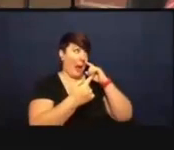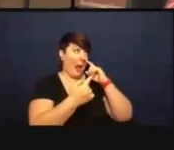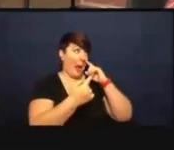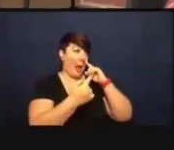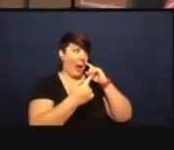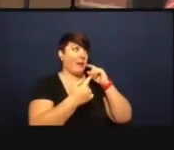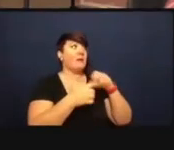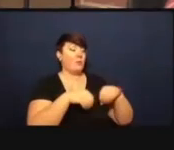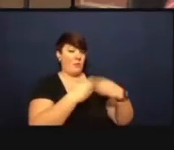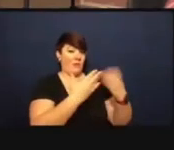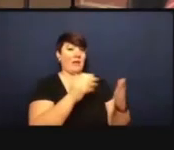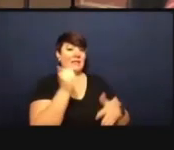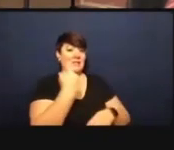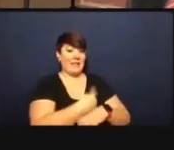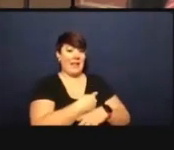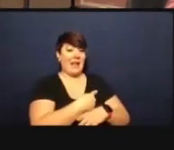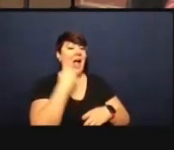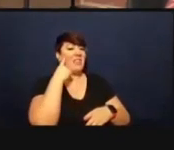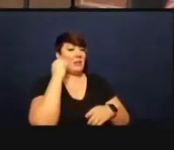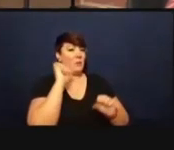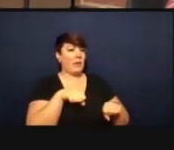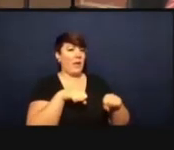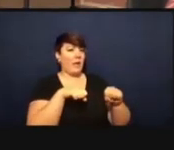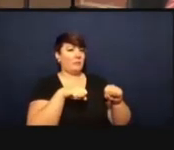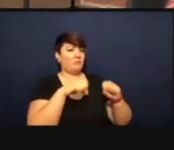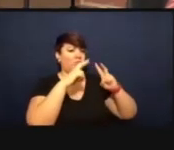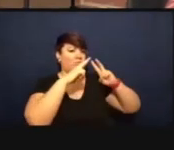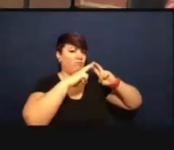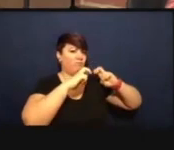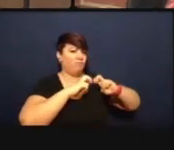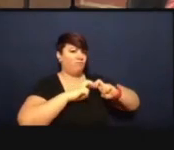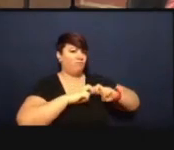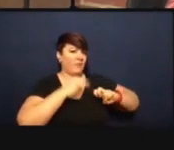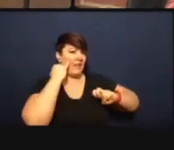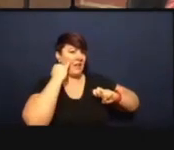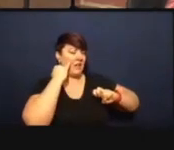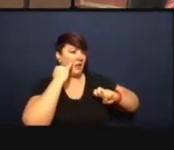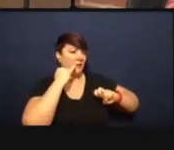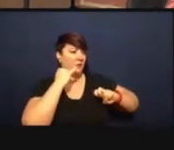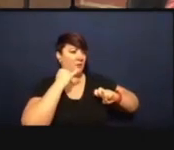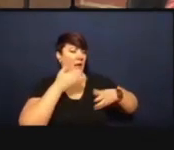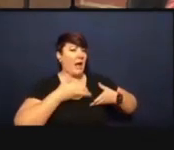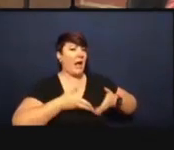zinaweza kuongeza siku za ziada iwapo zinahitajika.